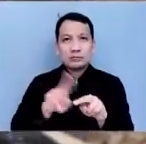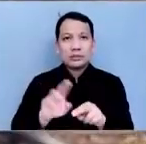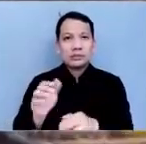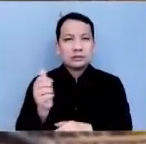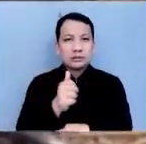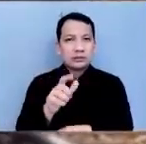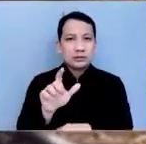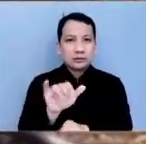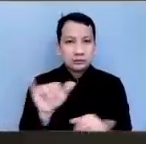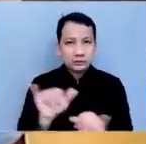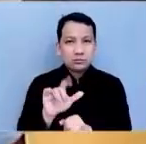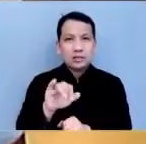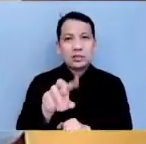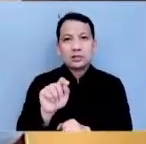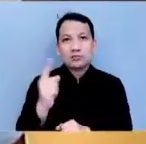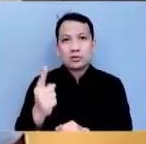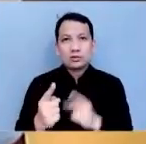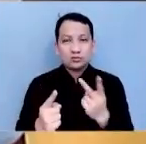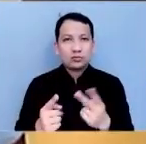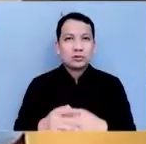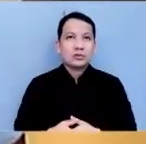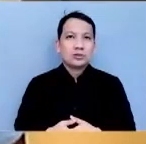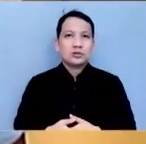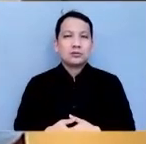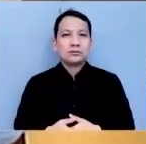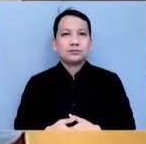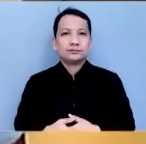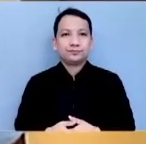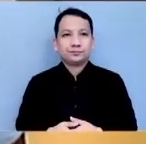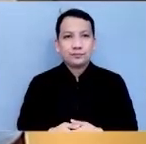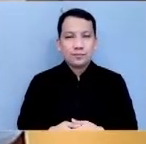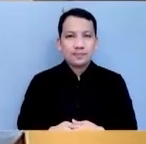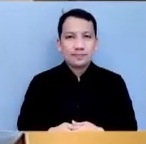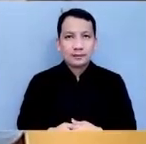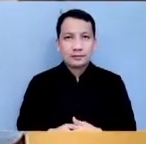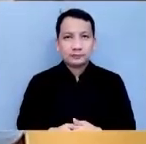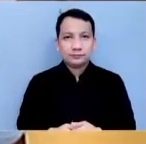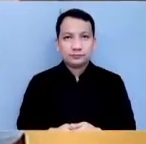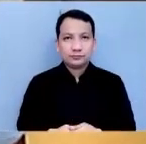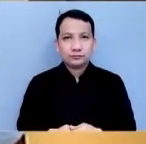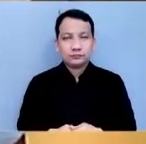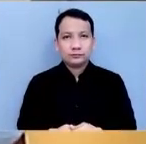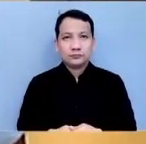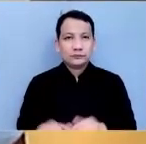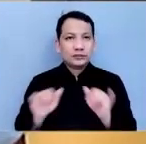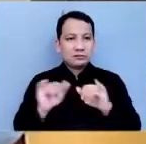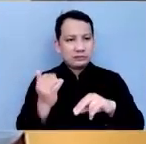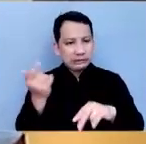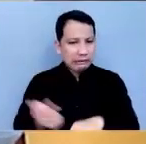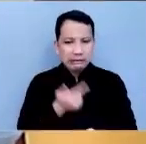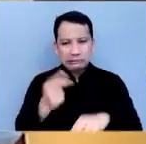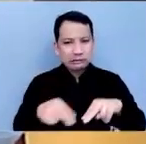sa parehong linya ng LRT. Tumaas na yung presyo ng lahat, no? Yung pamasahe na lang sa LRT ang hindi tumataas.